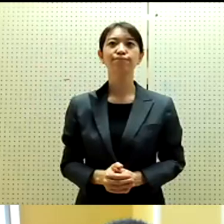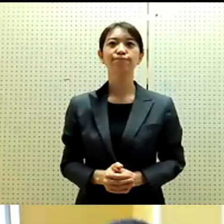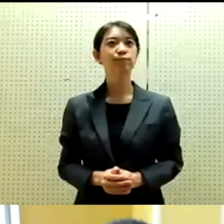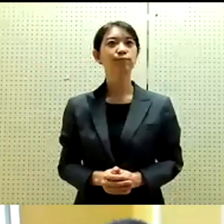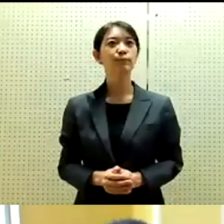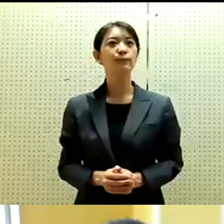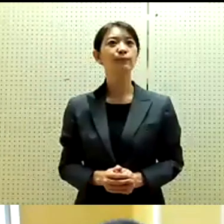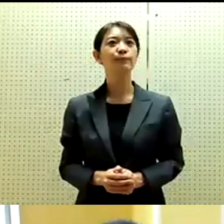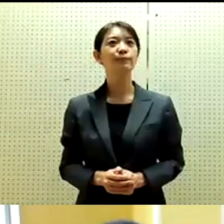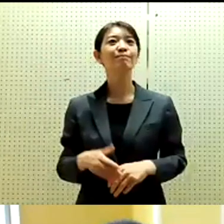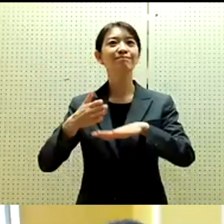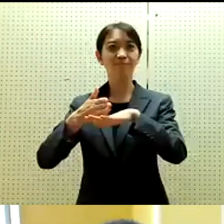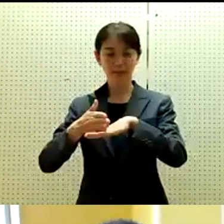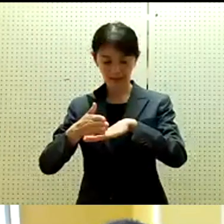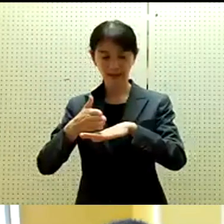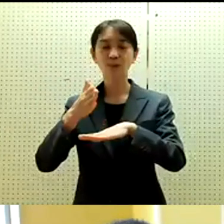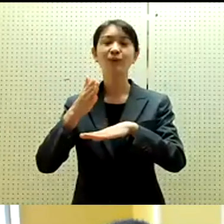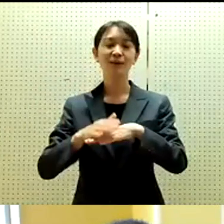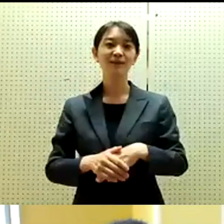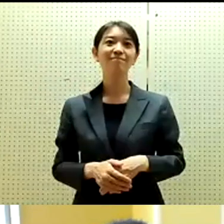はい、ありがとうございます。